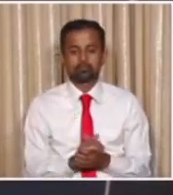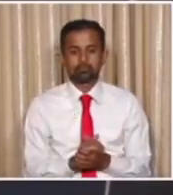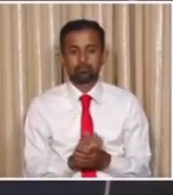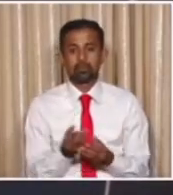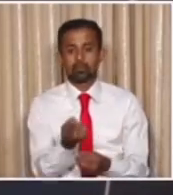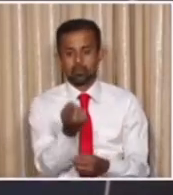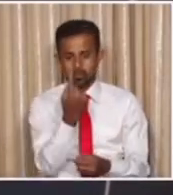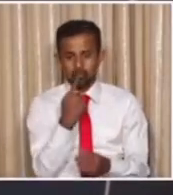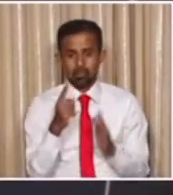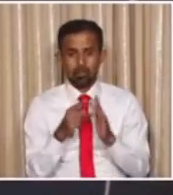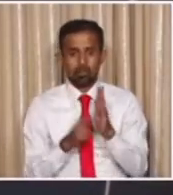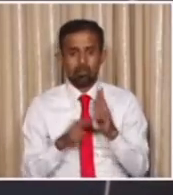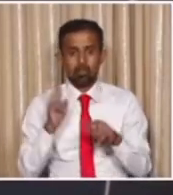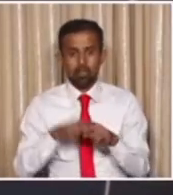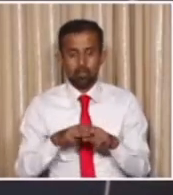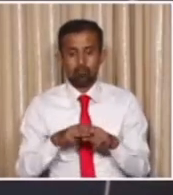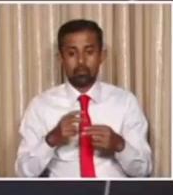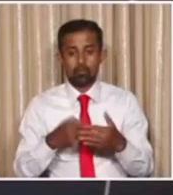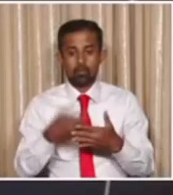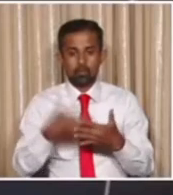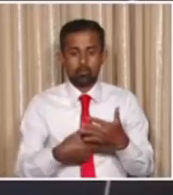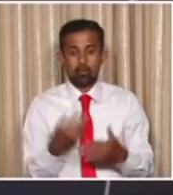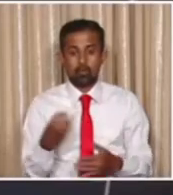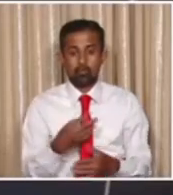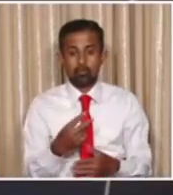නිකුත් කරන ලද IMF country report number